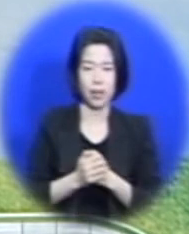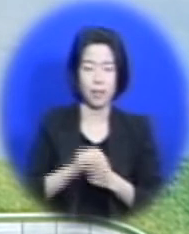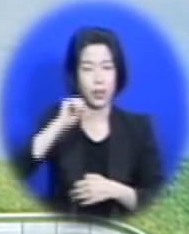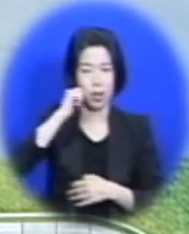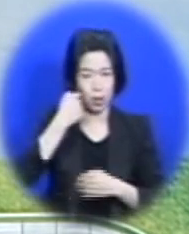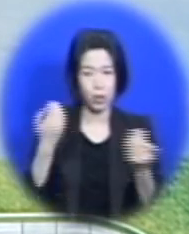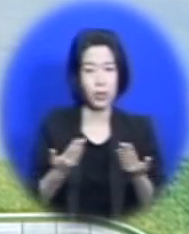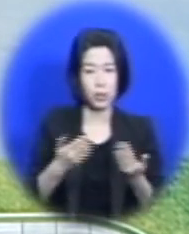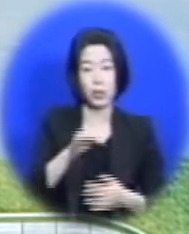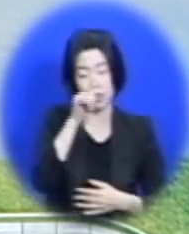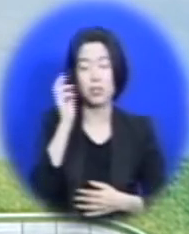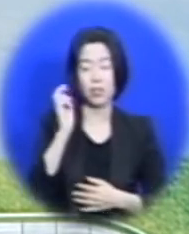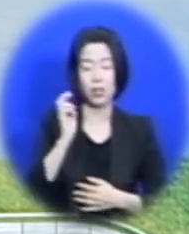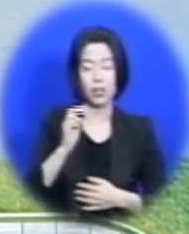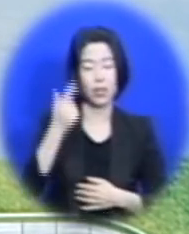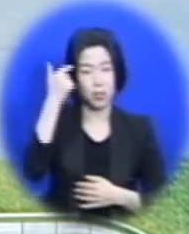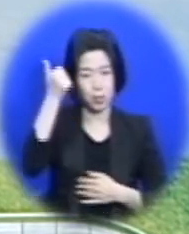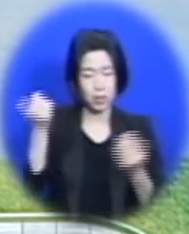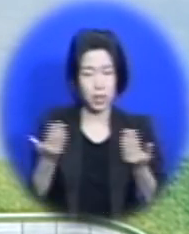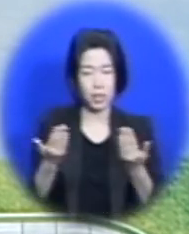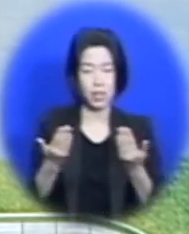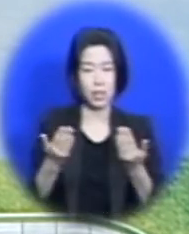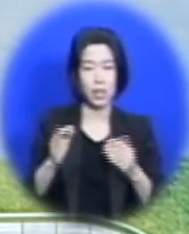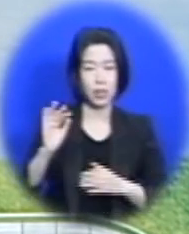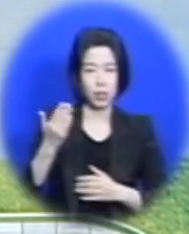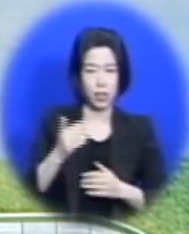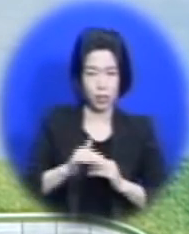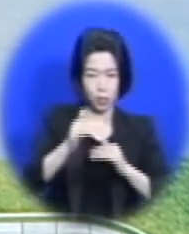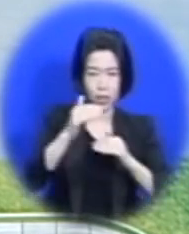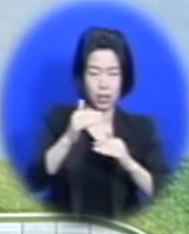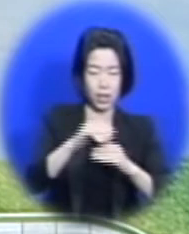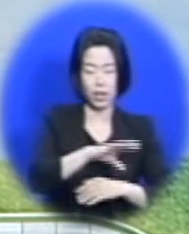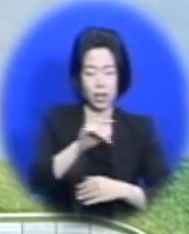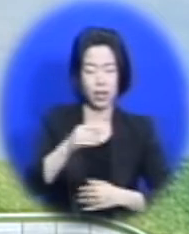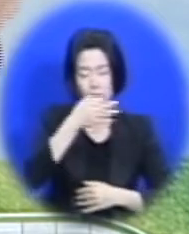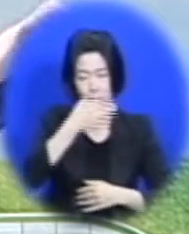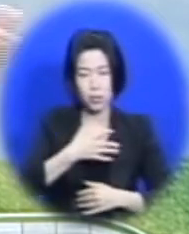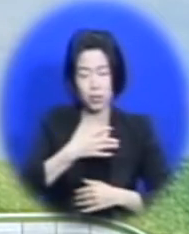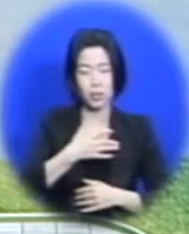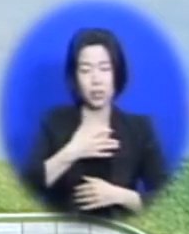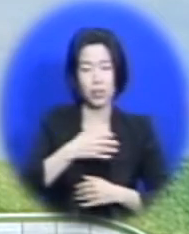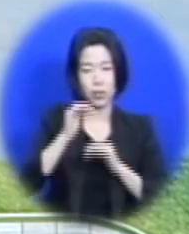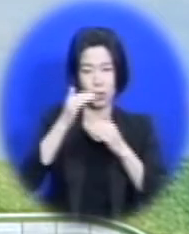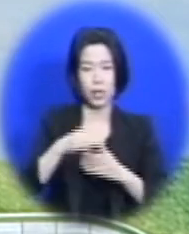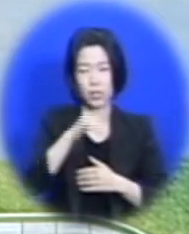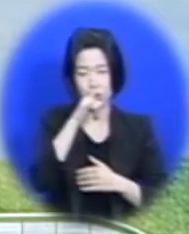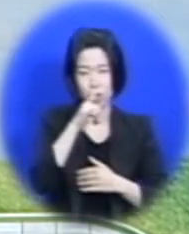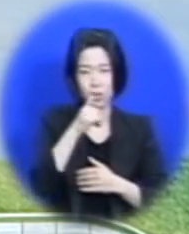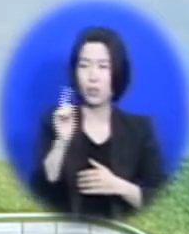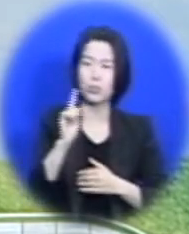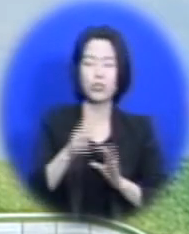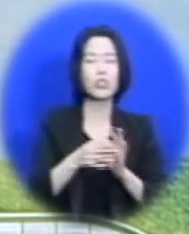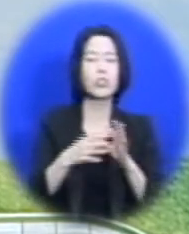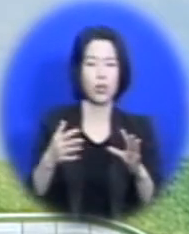어려운 일도 있을 겁니다. 목회자가 되는 과정에 때때로 아주 힘든 과정도 있을 겁니다. 그럼 무슨 상관이 있습니까? 하나님이